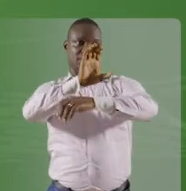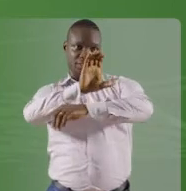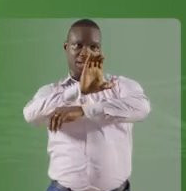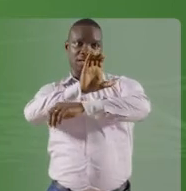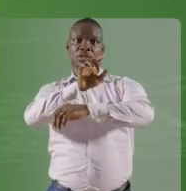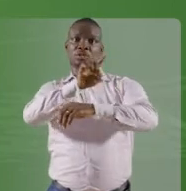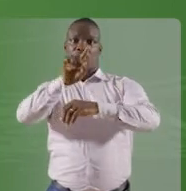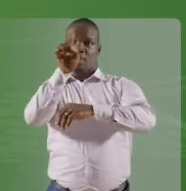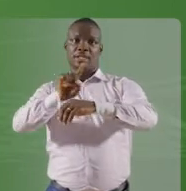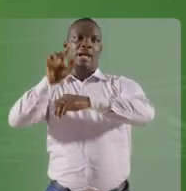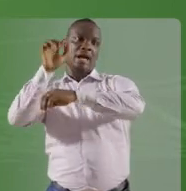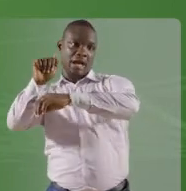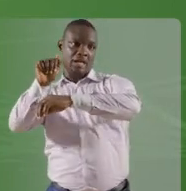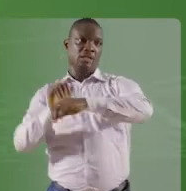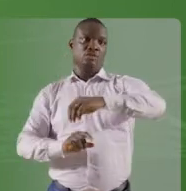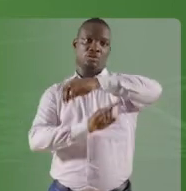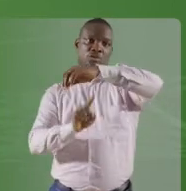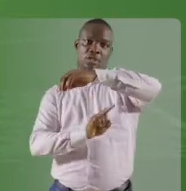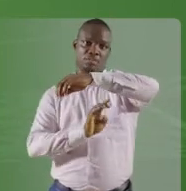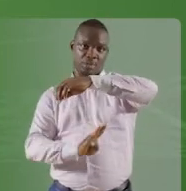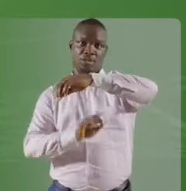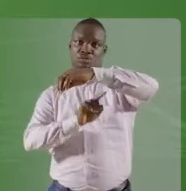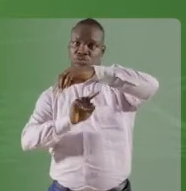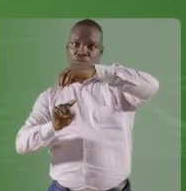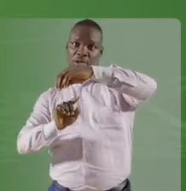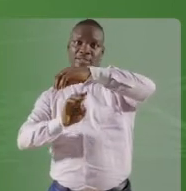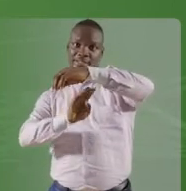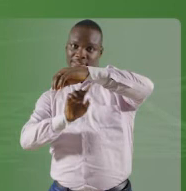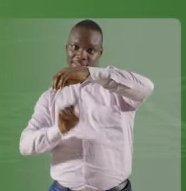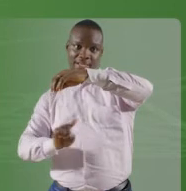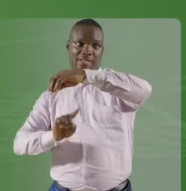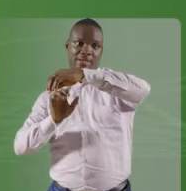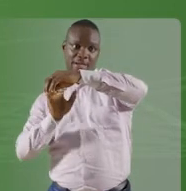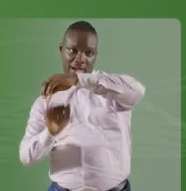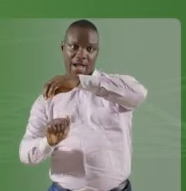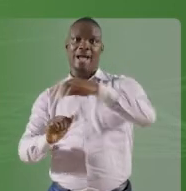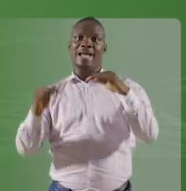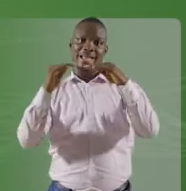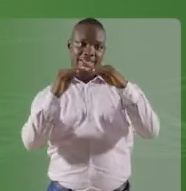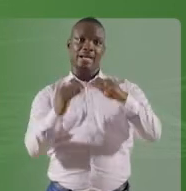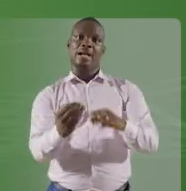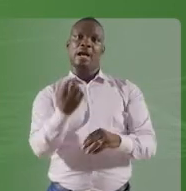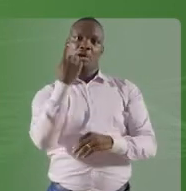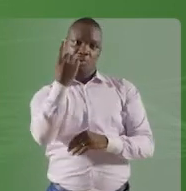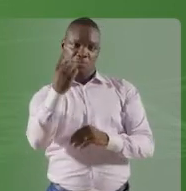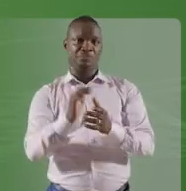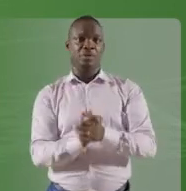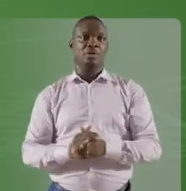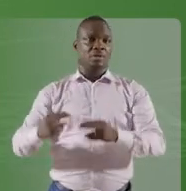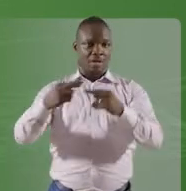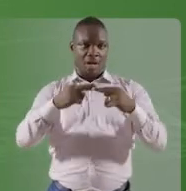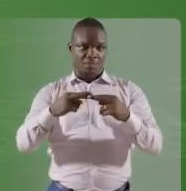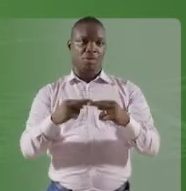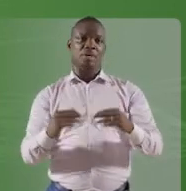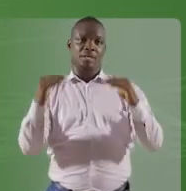sur module de ZB moins ZA est égal à 1. Le rapport des modules